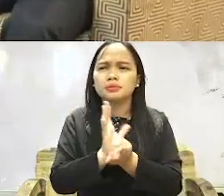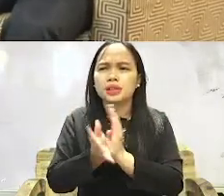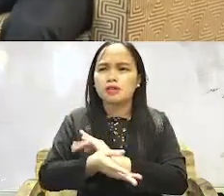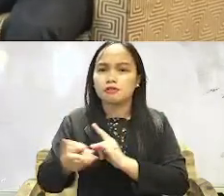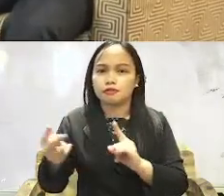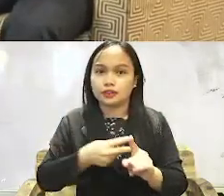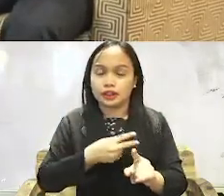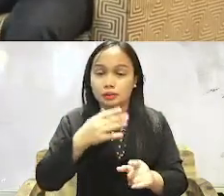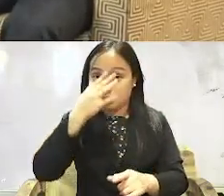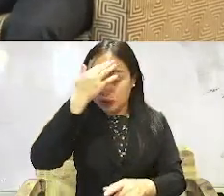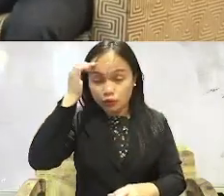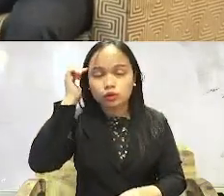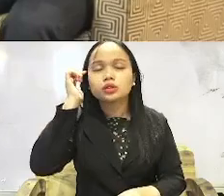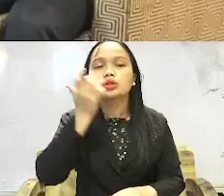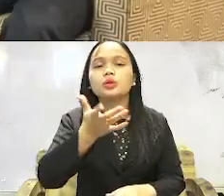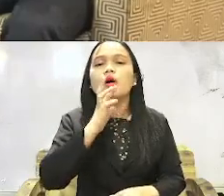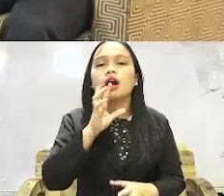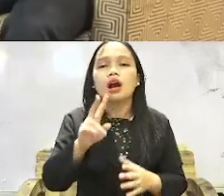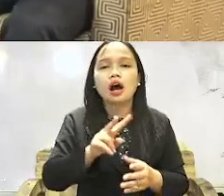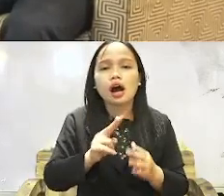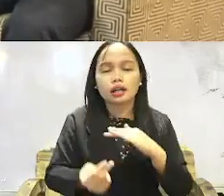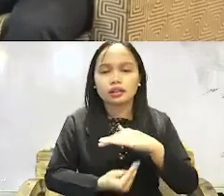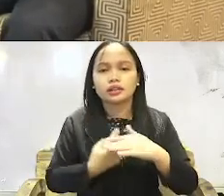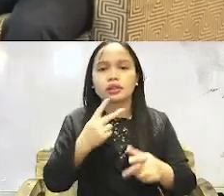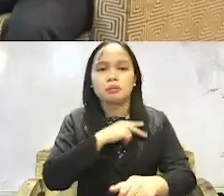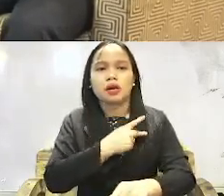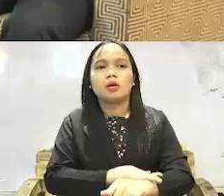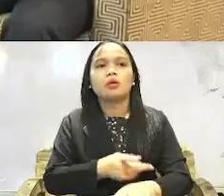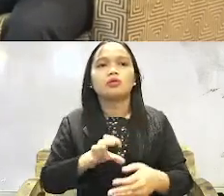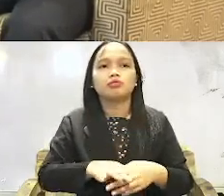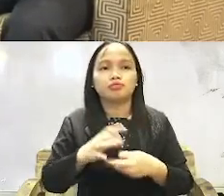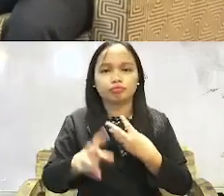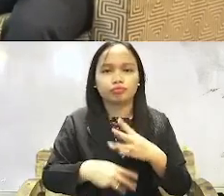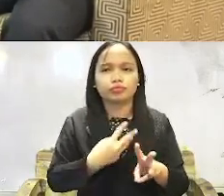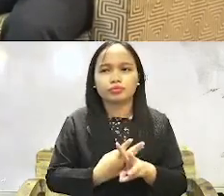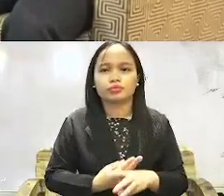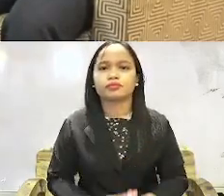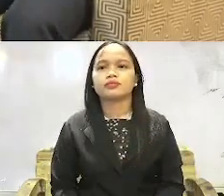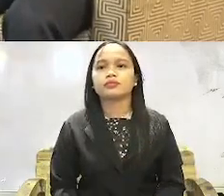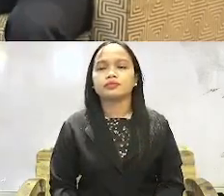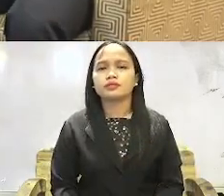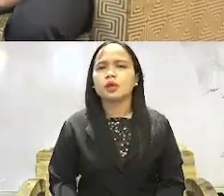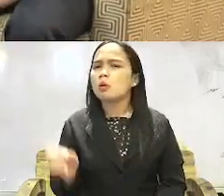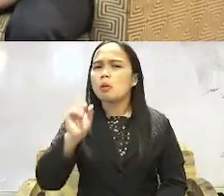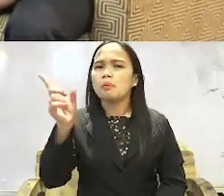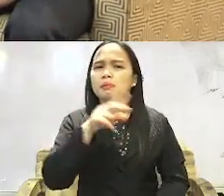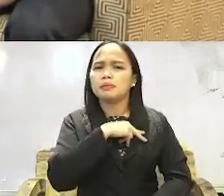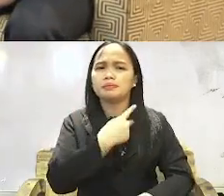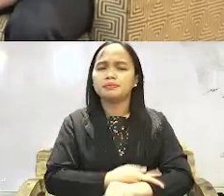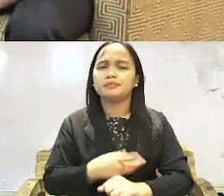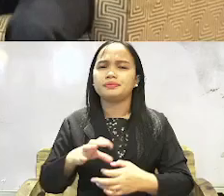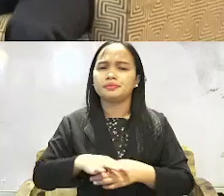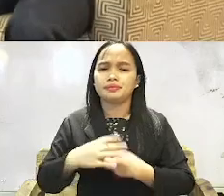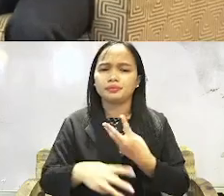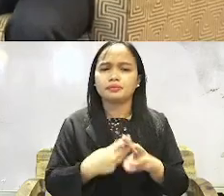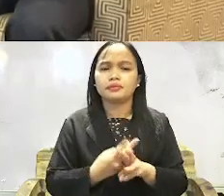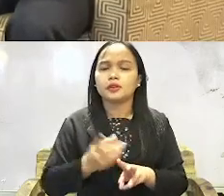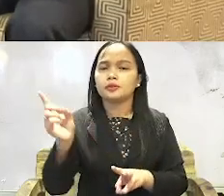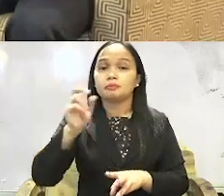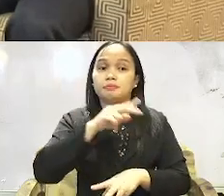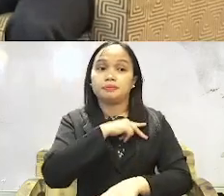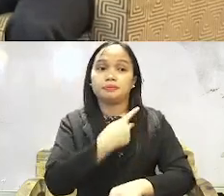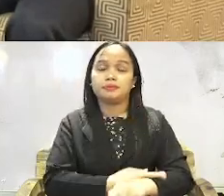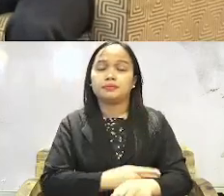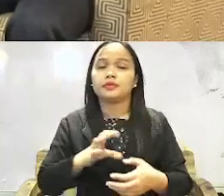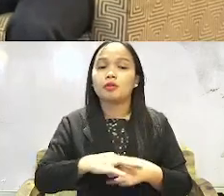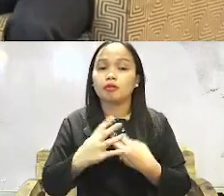nga, under ka pa rin ng power ng mundo na ito. Diba? Ano bang power ng mundo na ito? Ang power ng mundo na